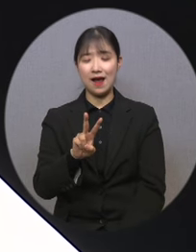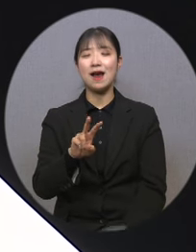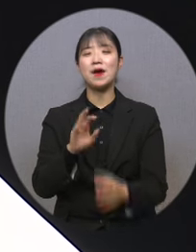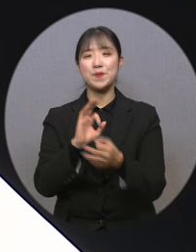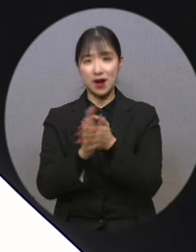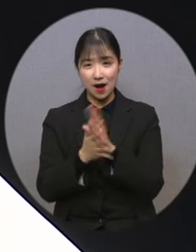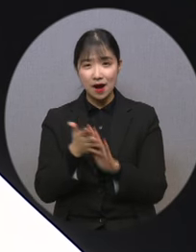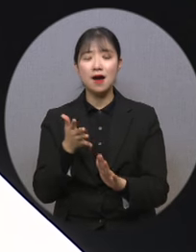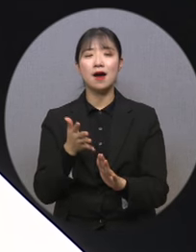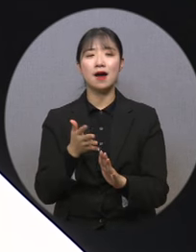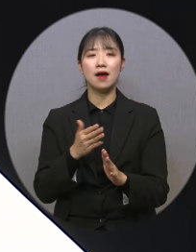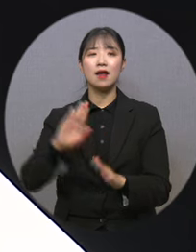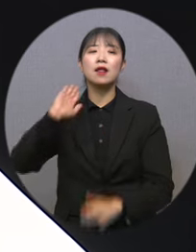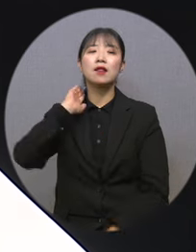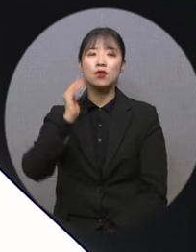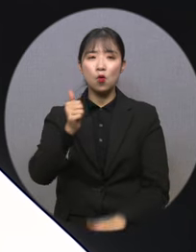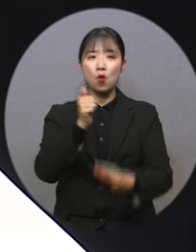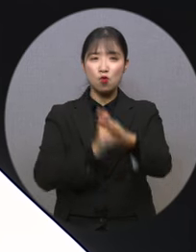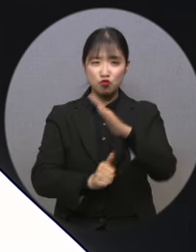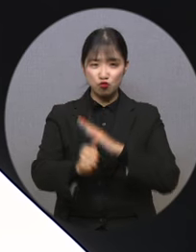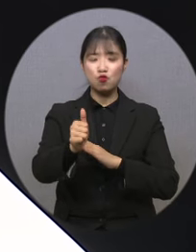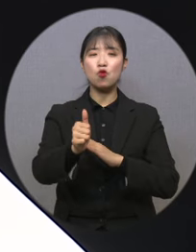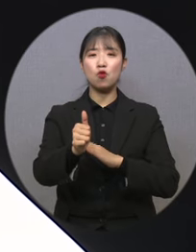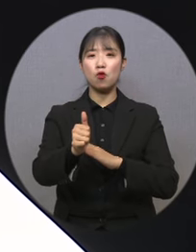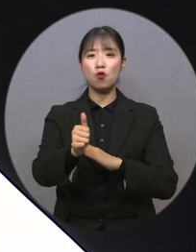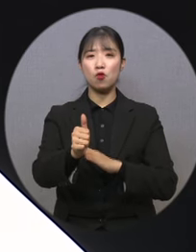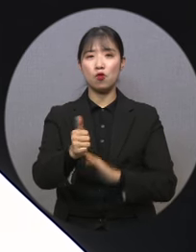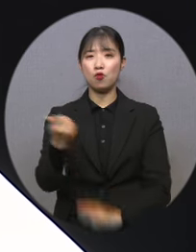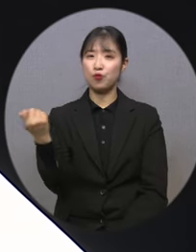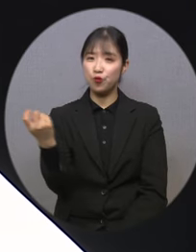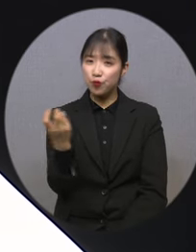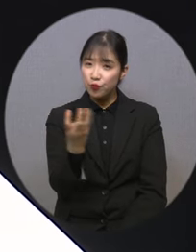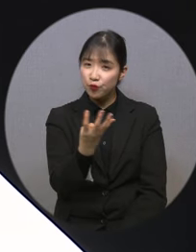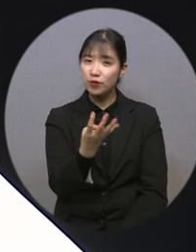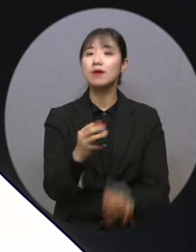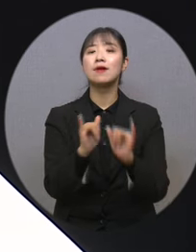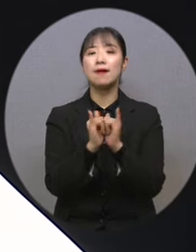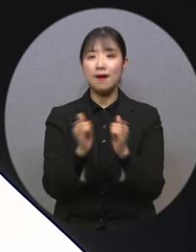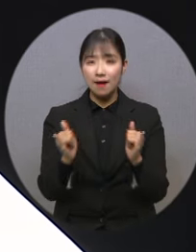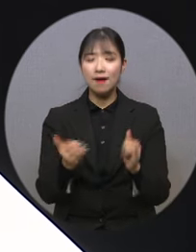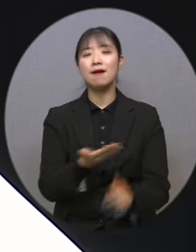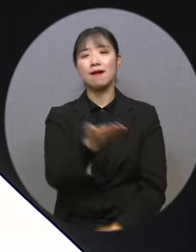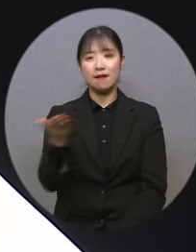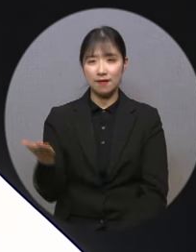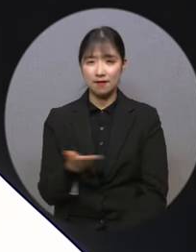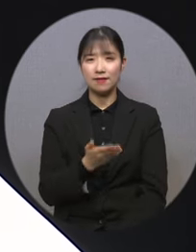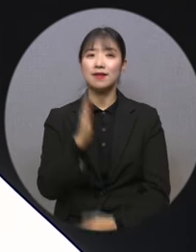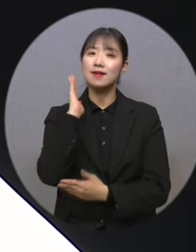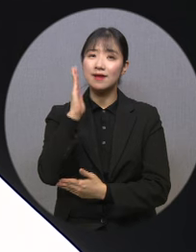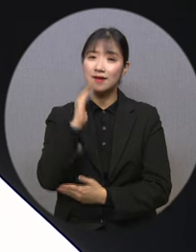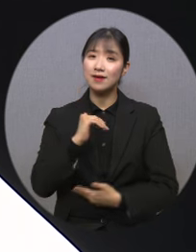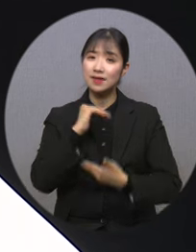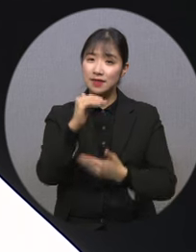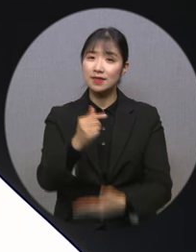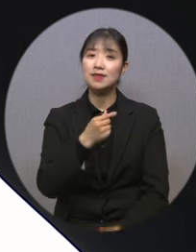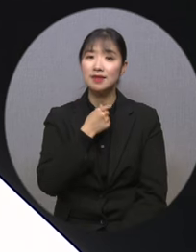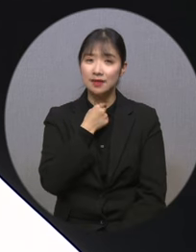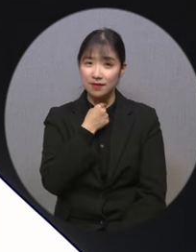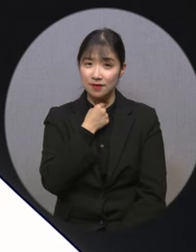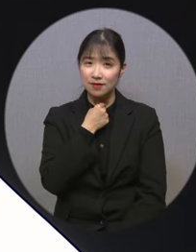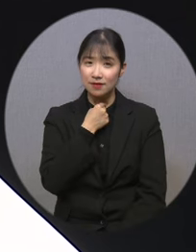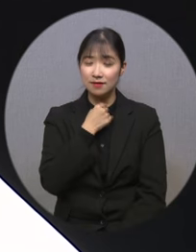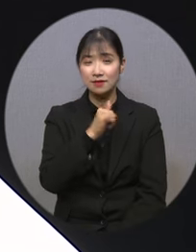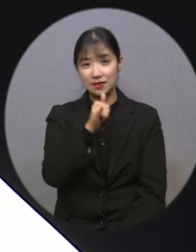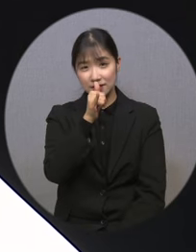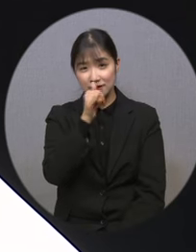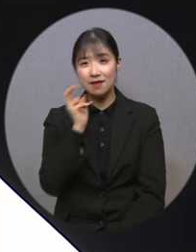막론해서 그 대통령 후보로 지금 거론되고 있는 분들에게 꼭 하고 싶은 얘기가 좀